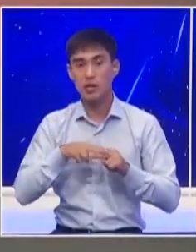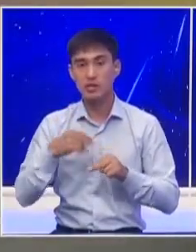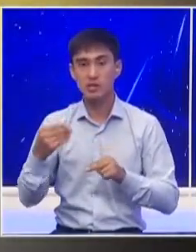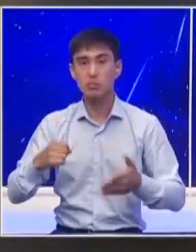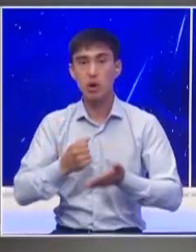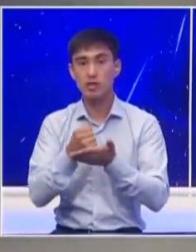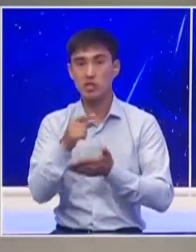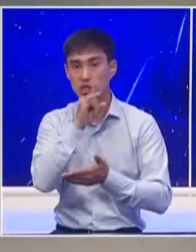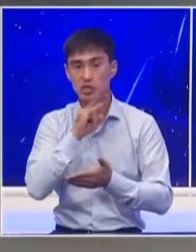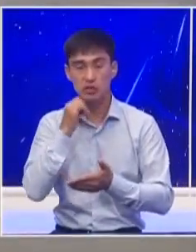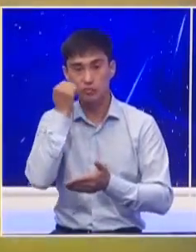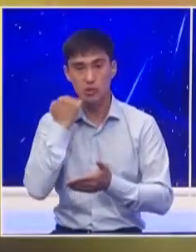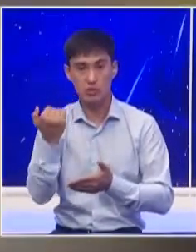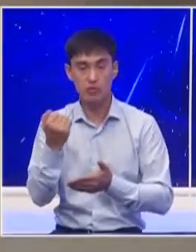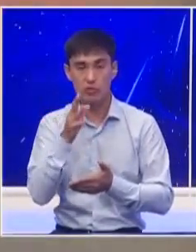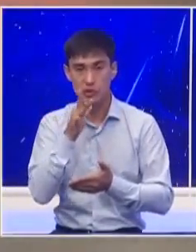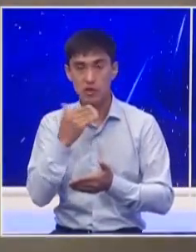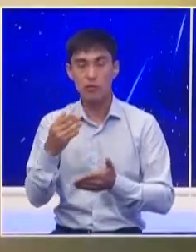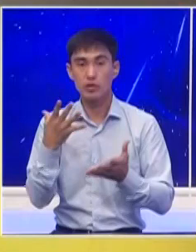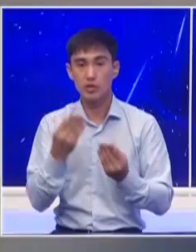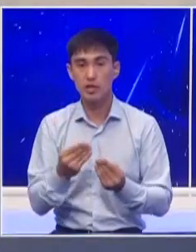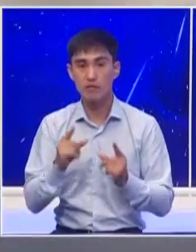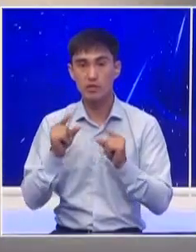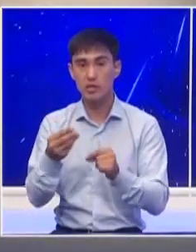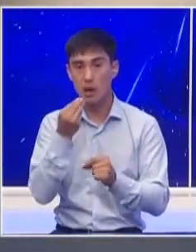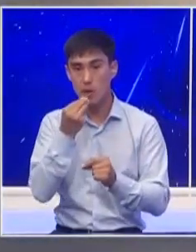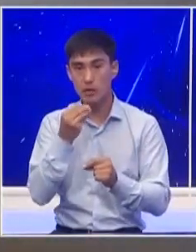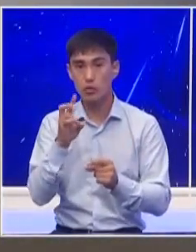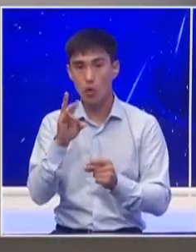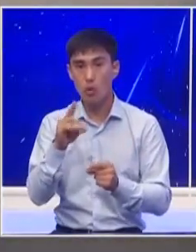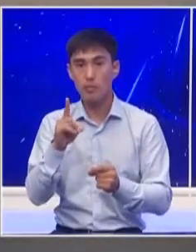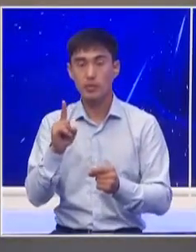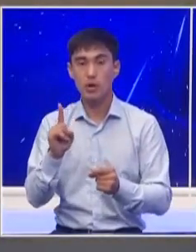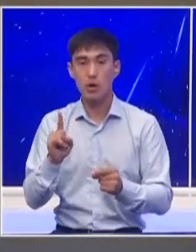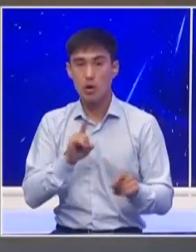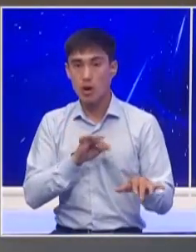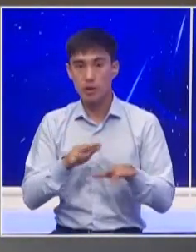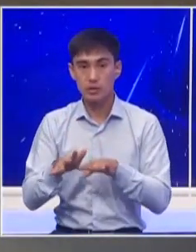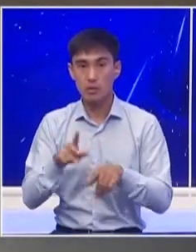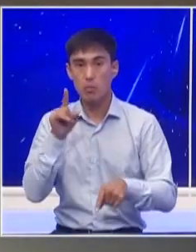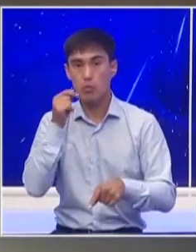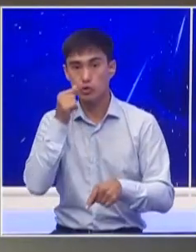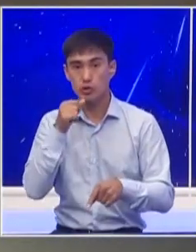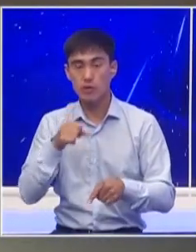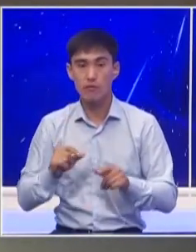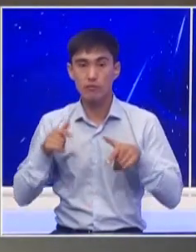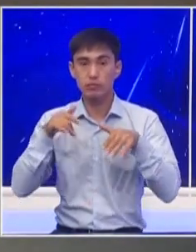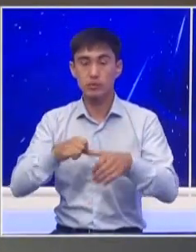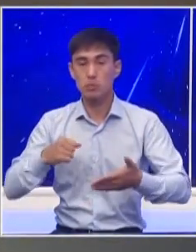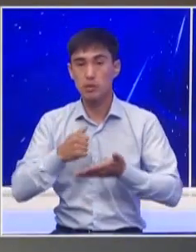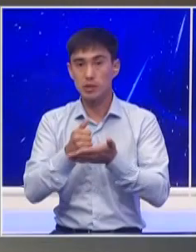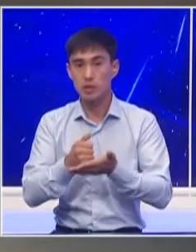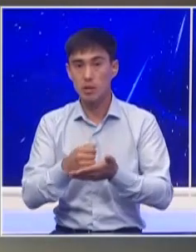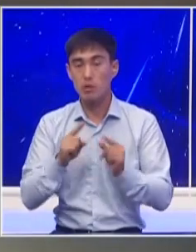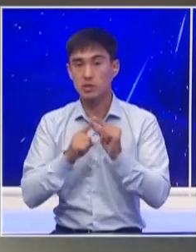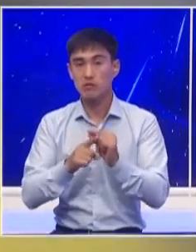спасшие женщину преклонного возраста. В тот день они вышли на обед, однако вместо долгожданной трапезы мужчинам пришлось выступить в роли спасателей.